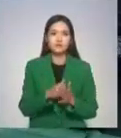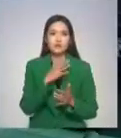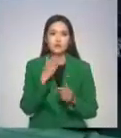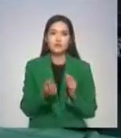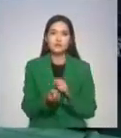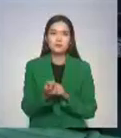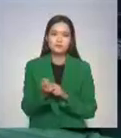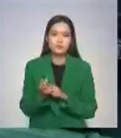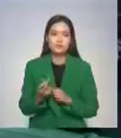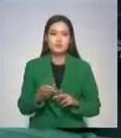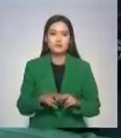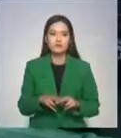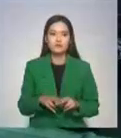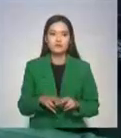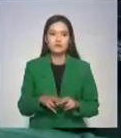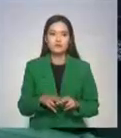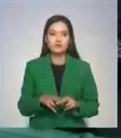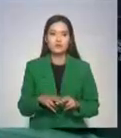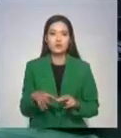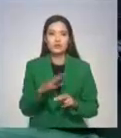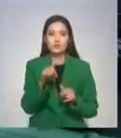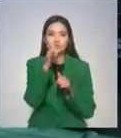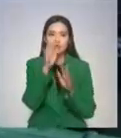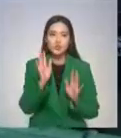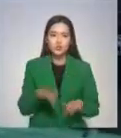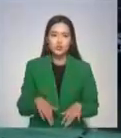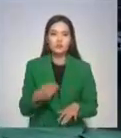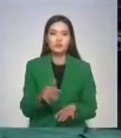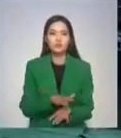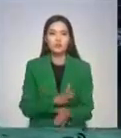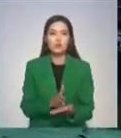болады. Жүру мүмкін емес, шұрық тесік.